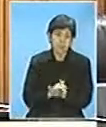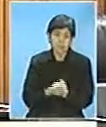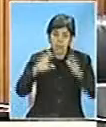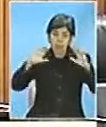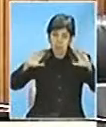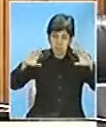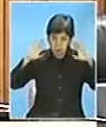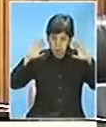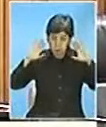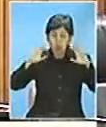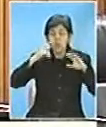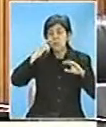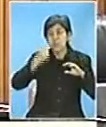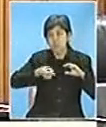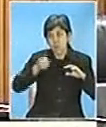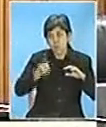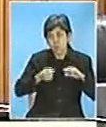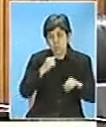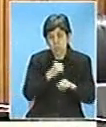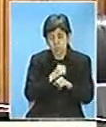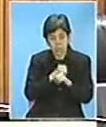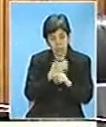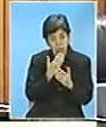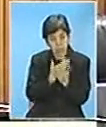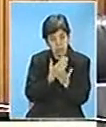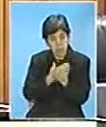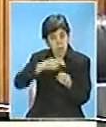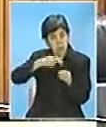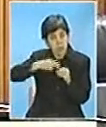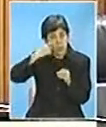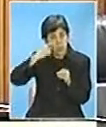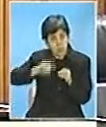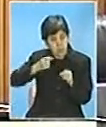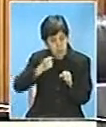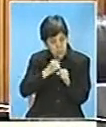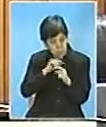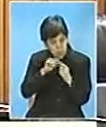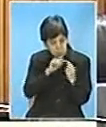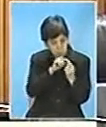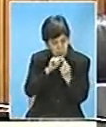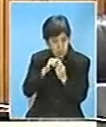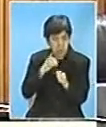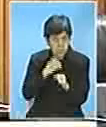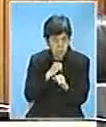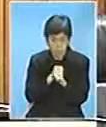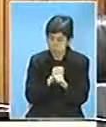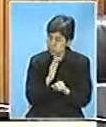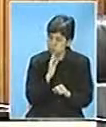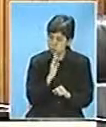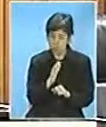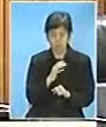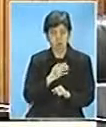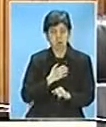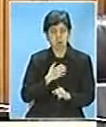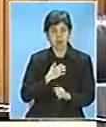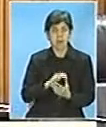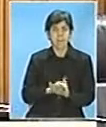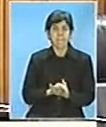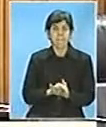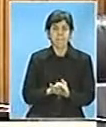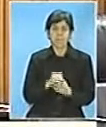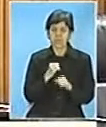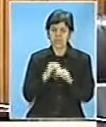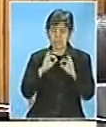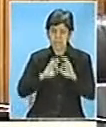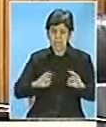างรัฐบาลนะครับยังคงดำเนินการในการกำกับราคาพลังงานให้มีความเหมาะสมแล้วก็เป็นธรรมนะครับแล้วก็มุ่งสู่